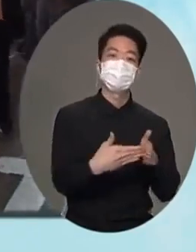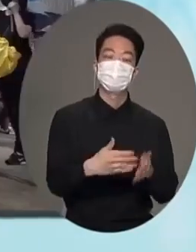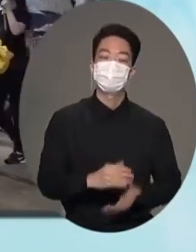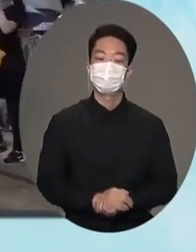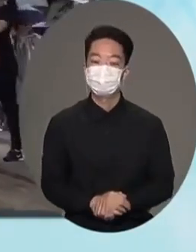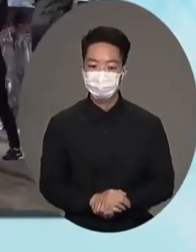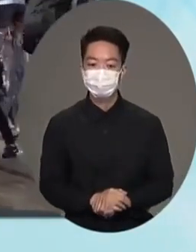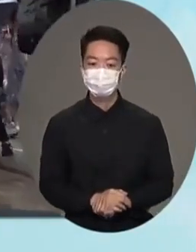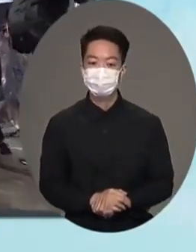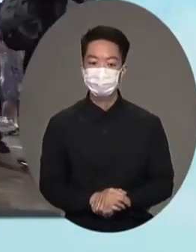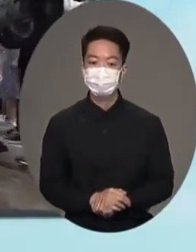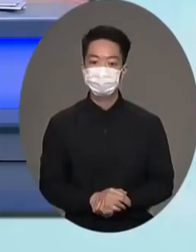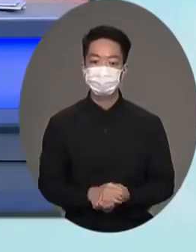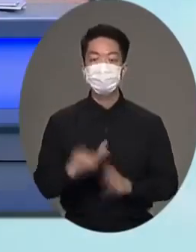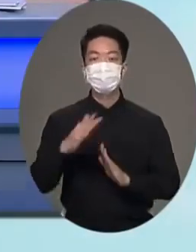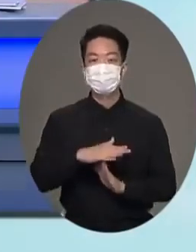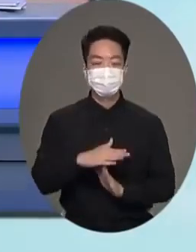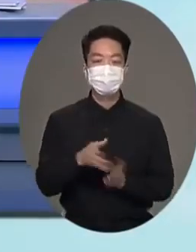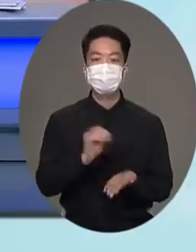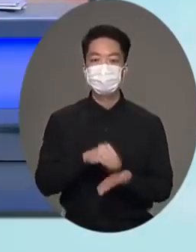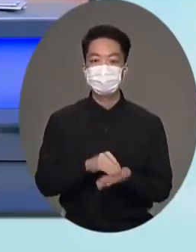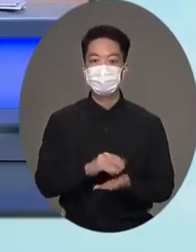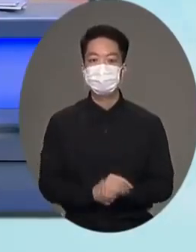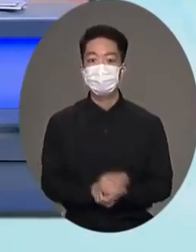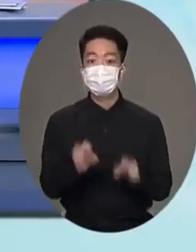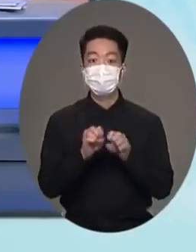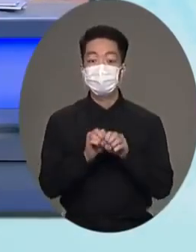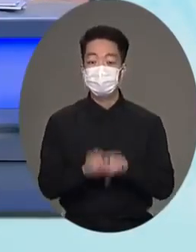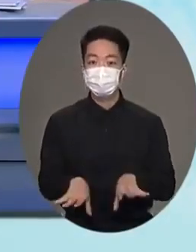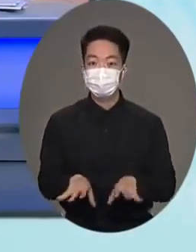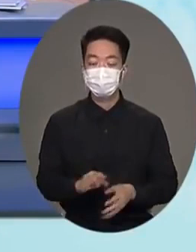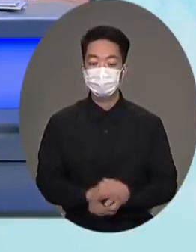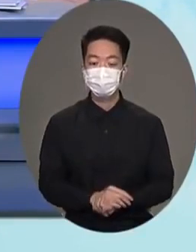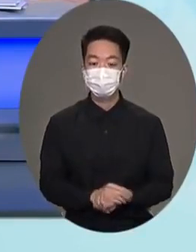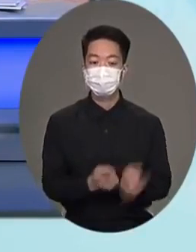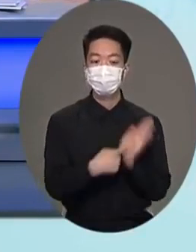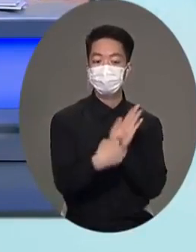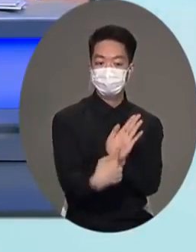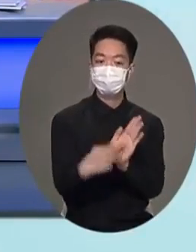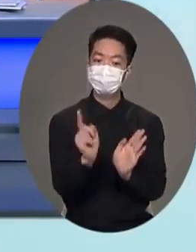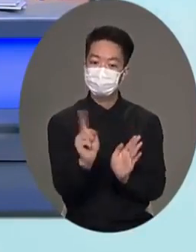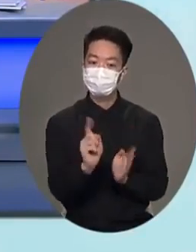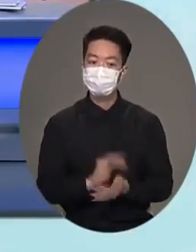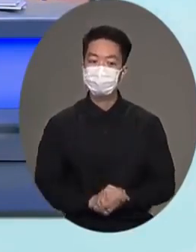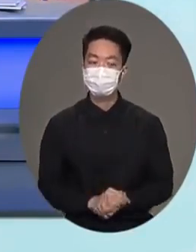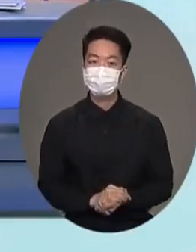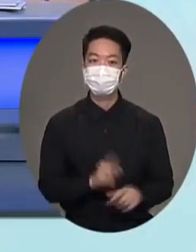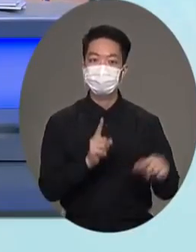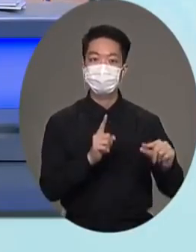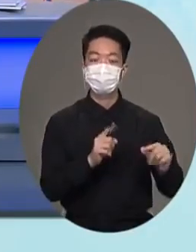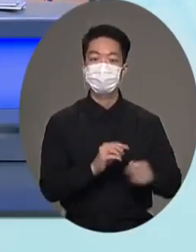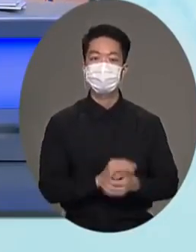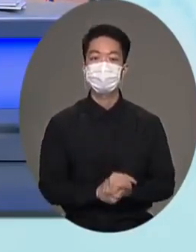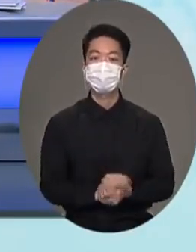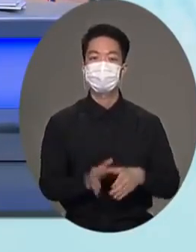大难临头的境地的所谓解散，亦其实标志着反这个大型